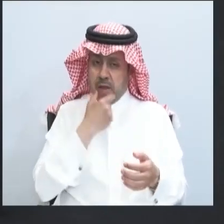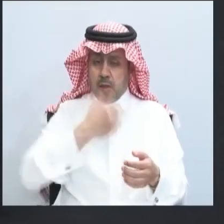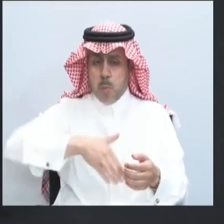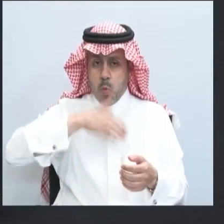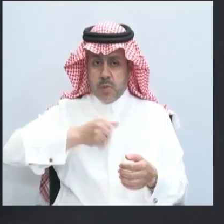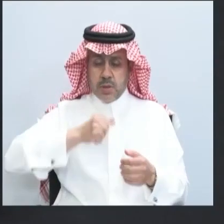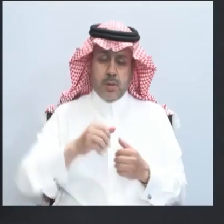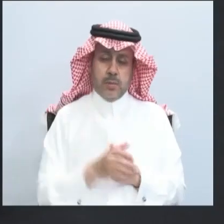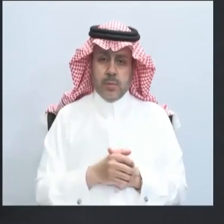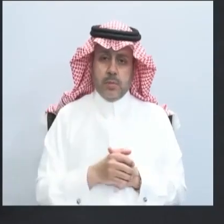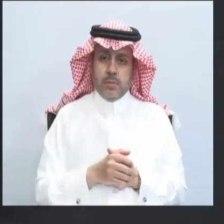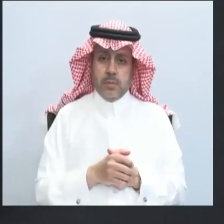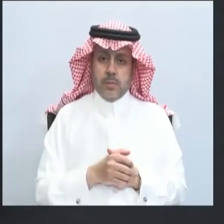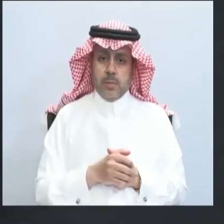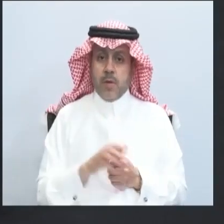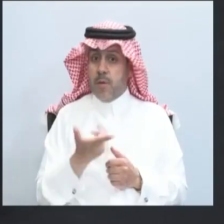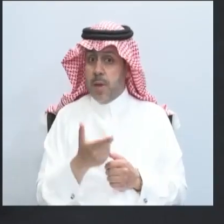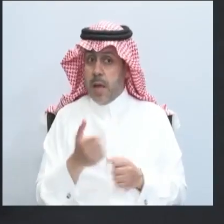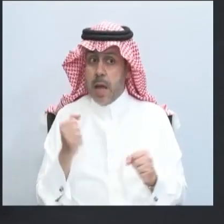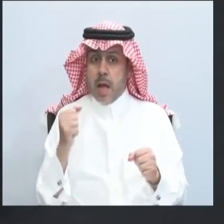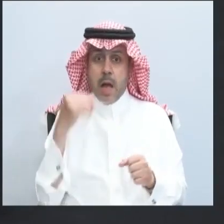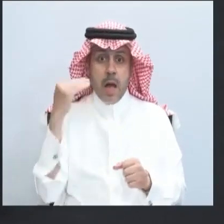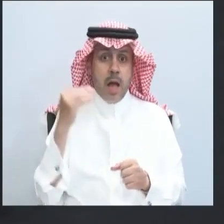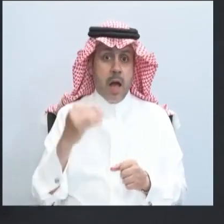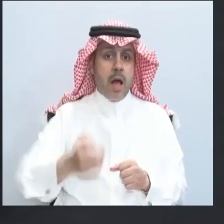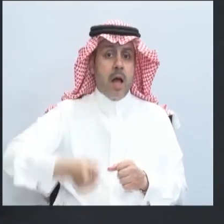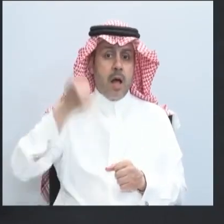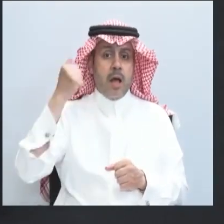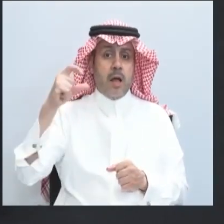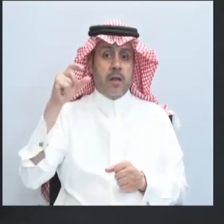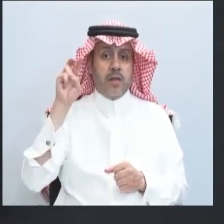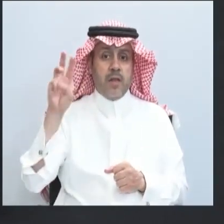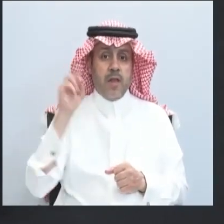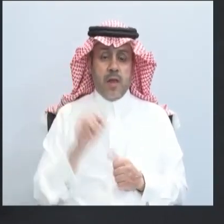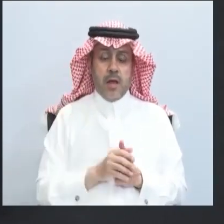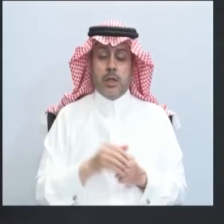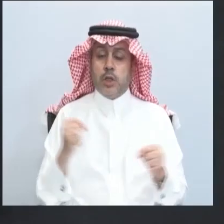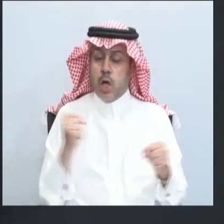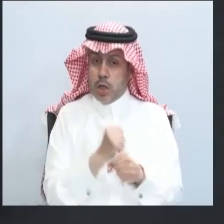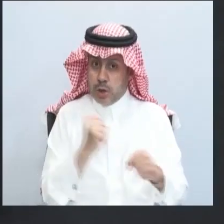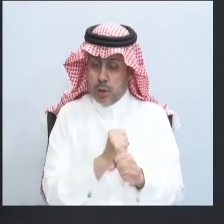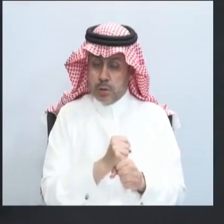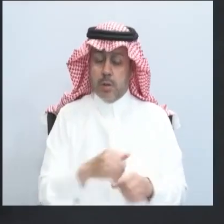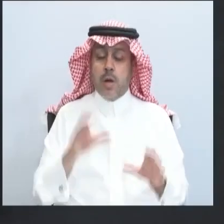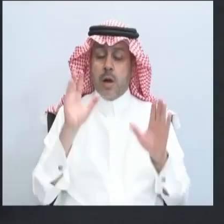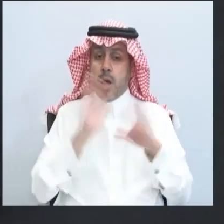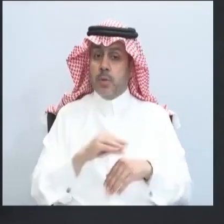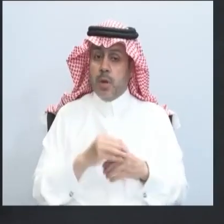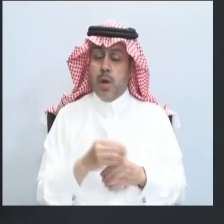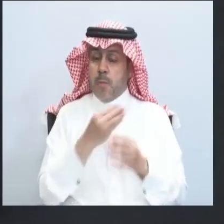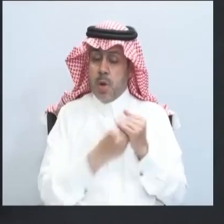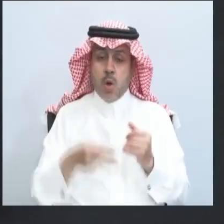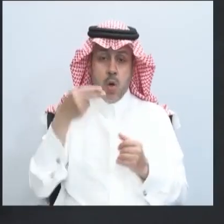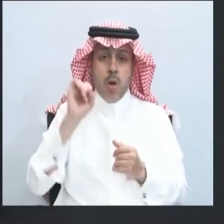الله صلى الله عليه وسلم فما الحادثه التي حصلت لعبد الله بن عمر بينه وبين قريش